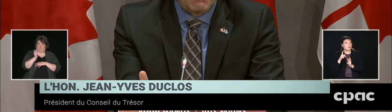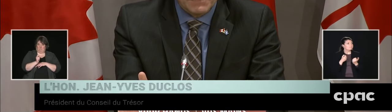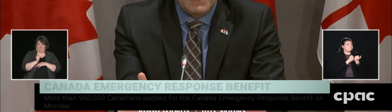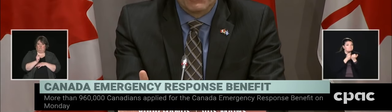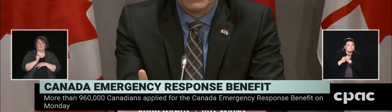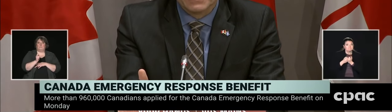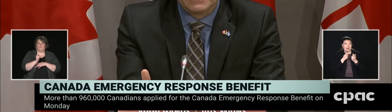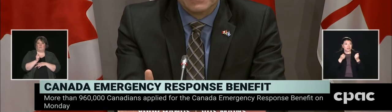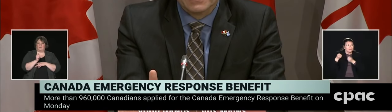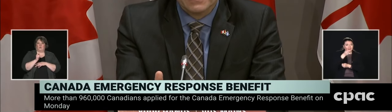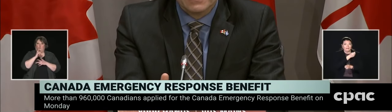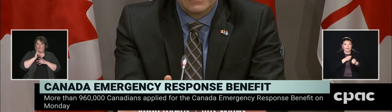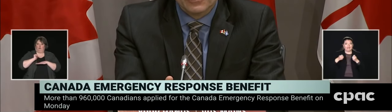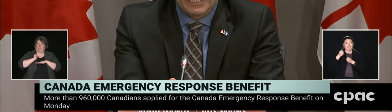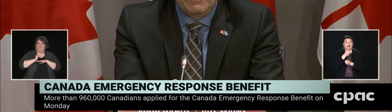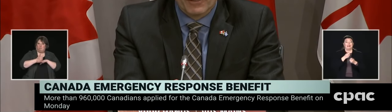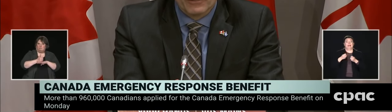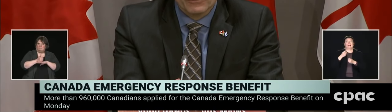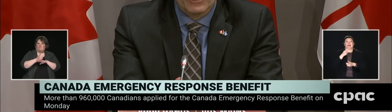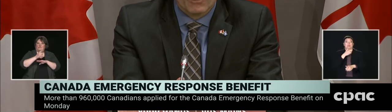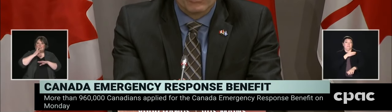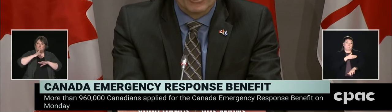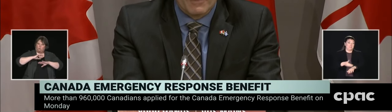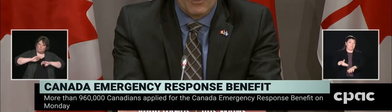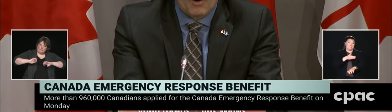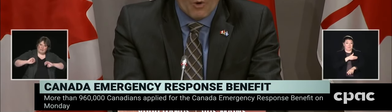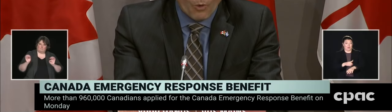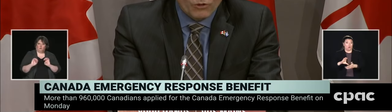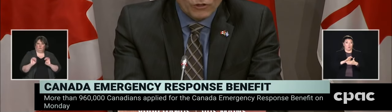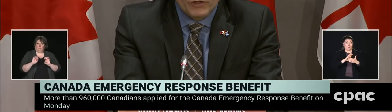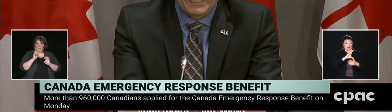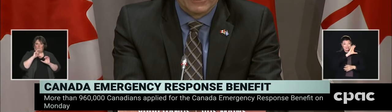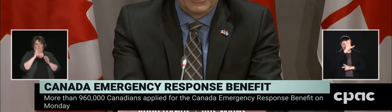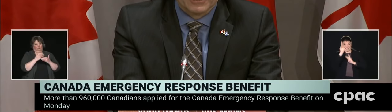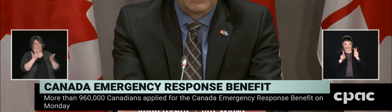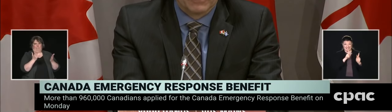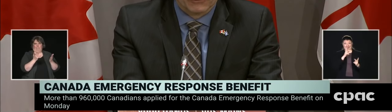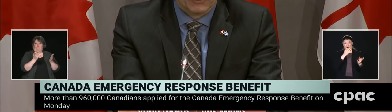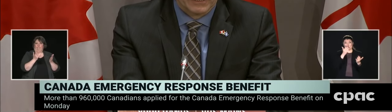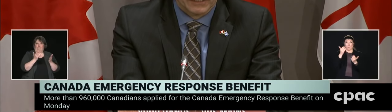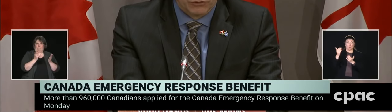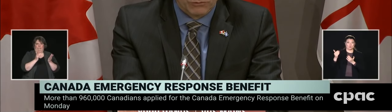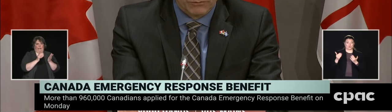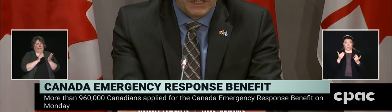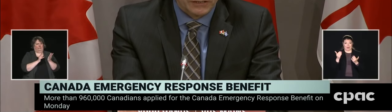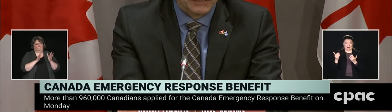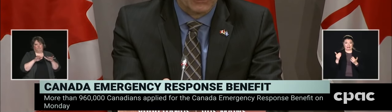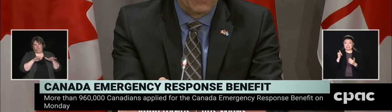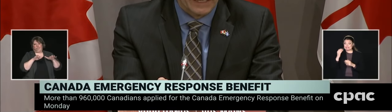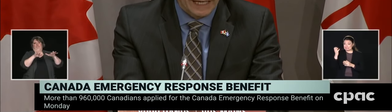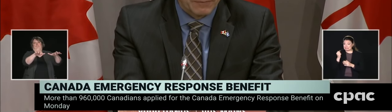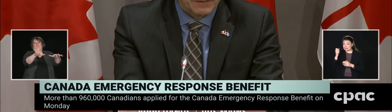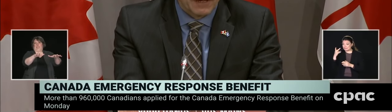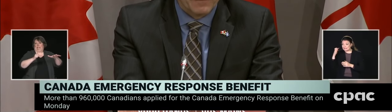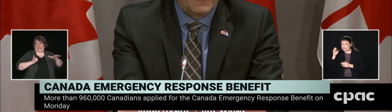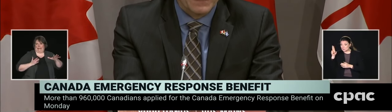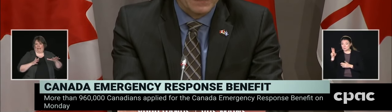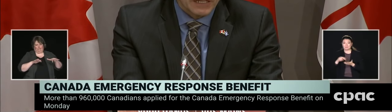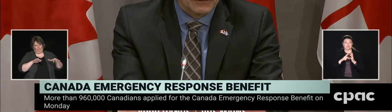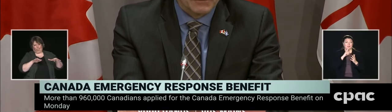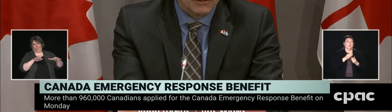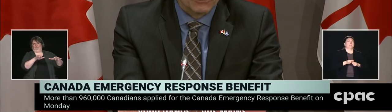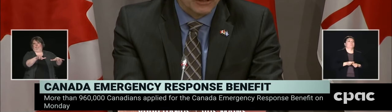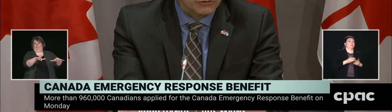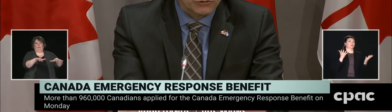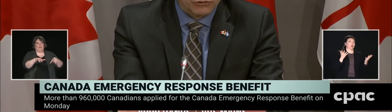sont des millions de Canadiens qui n'auraient pas eu autrement aucun argent pour joindre les deux bouts. Alors, c'est ce qu'on a fait rapidement.